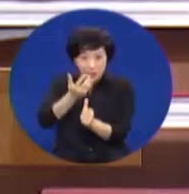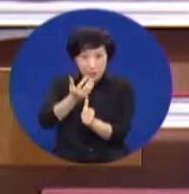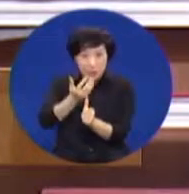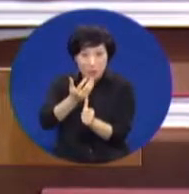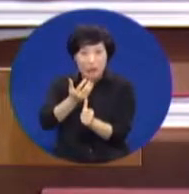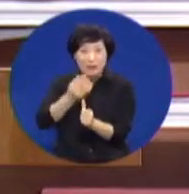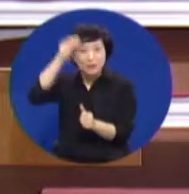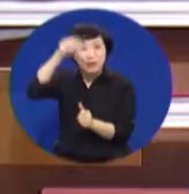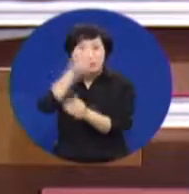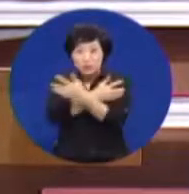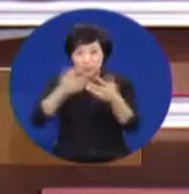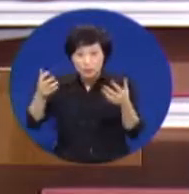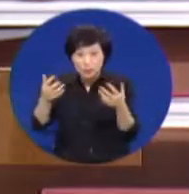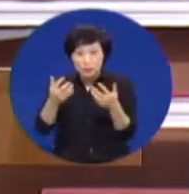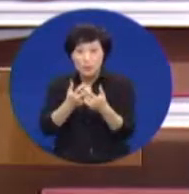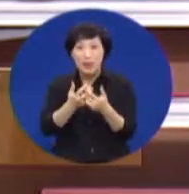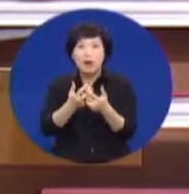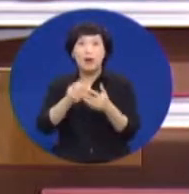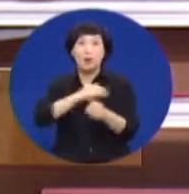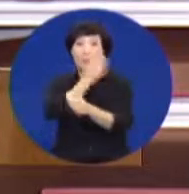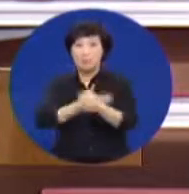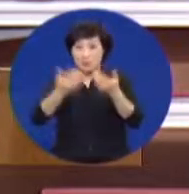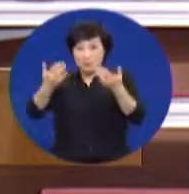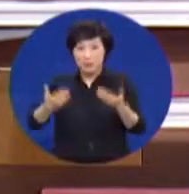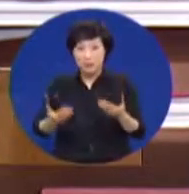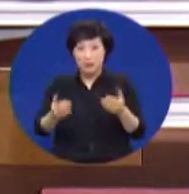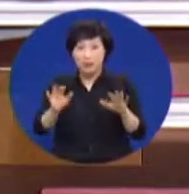성령이 충만해서 권능받으니까